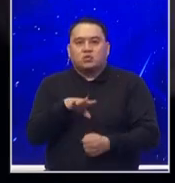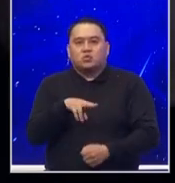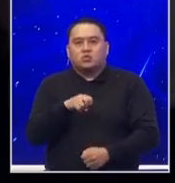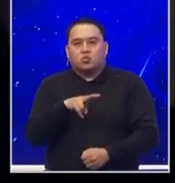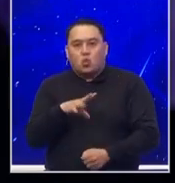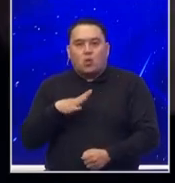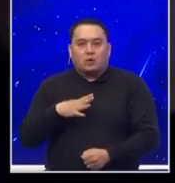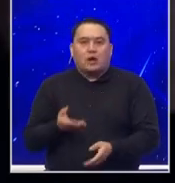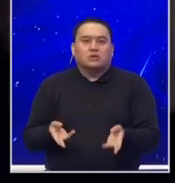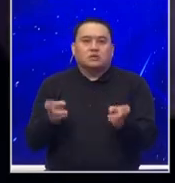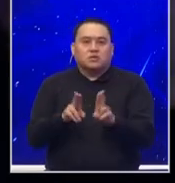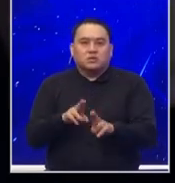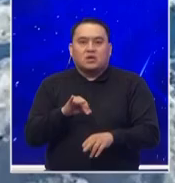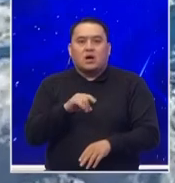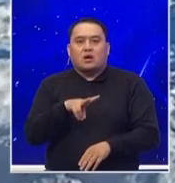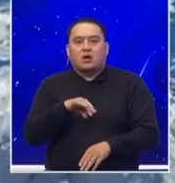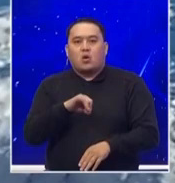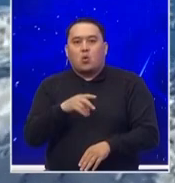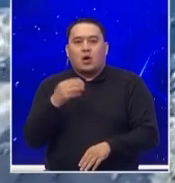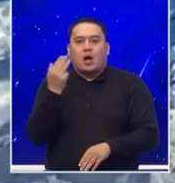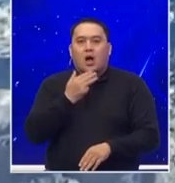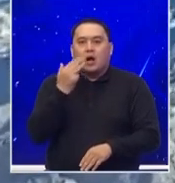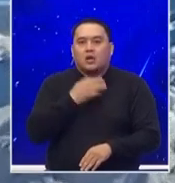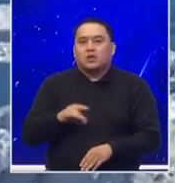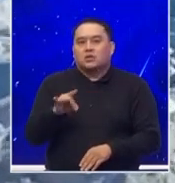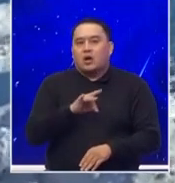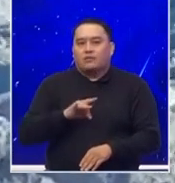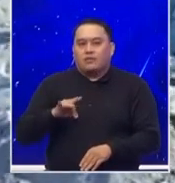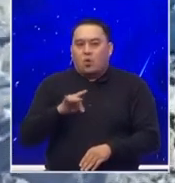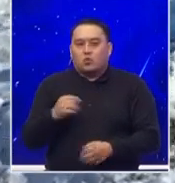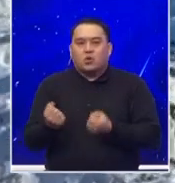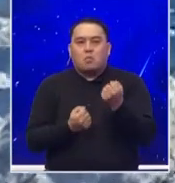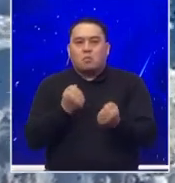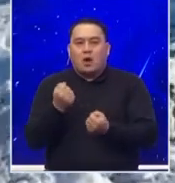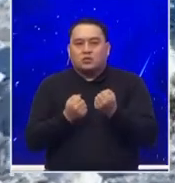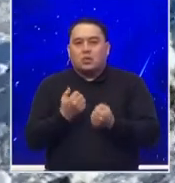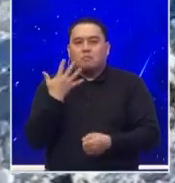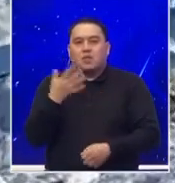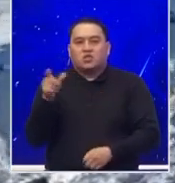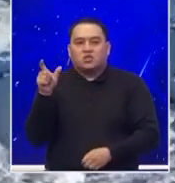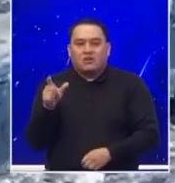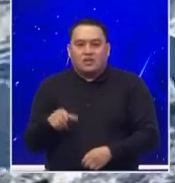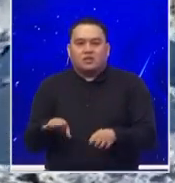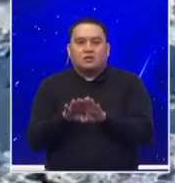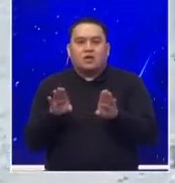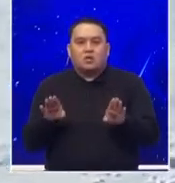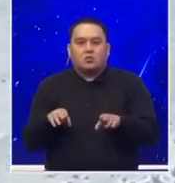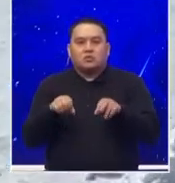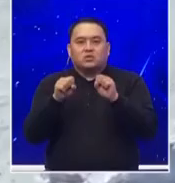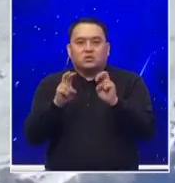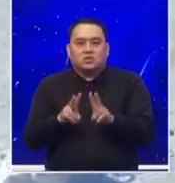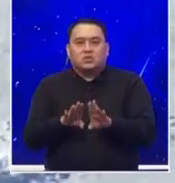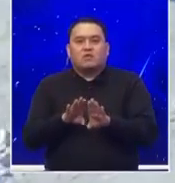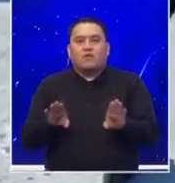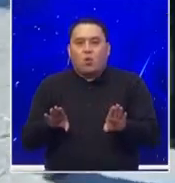«Исузу» застряла на участке Сарыколь Каратальского района. В салоне автотранспорта находились 5 человек. По